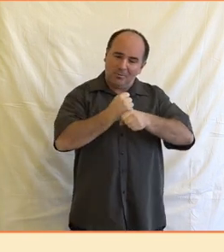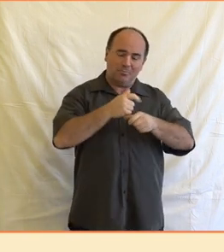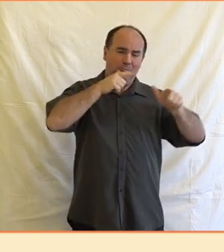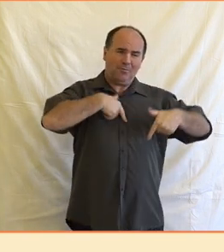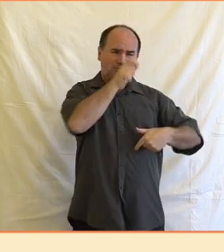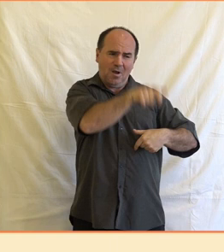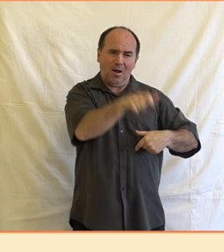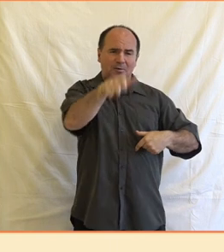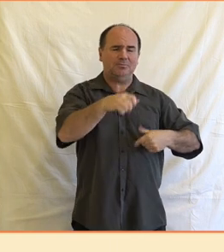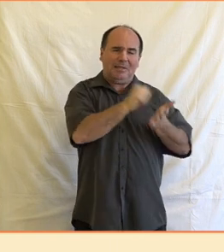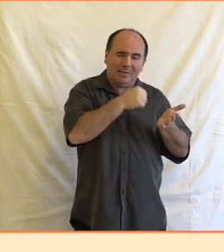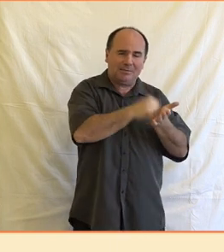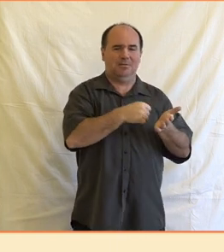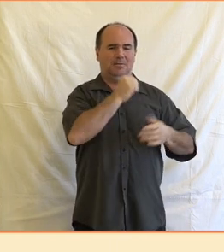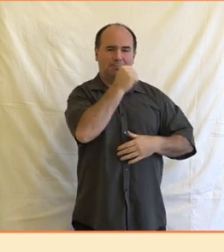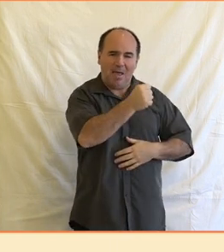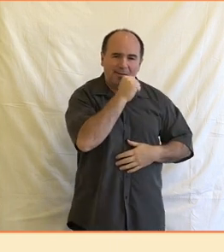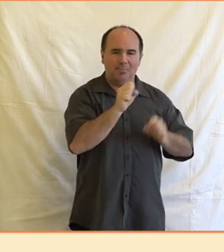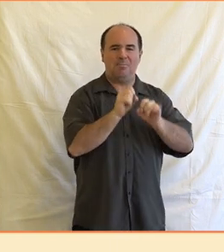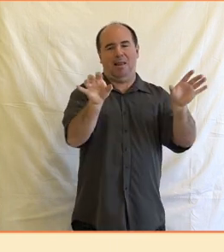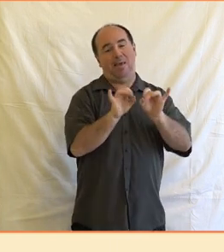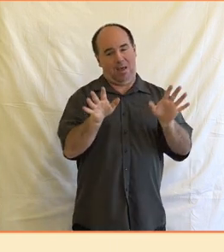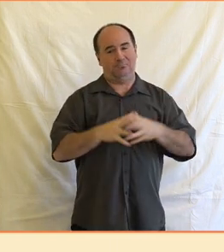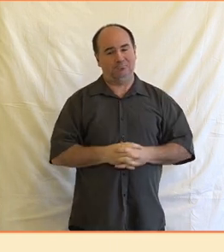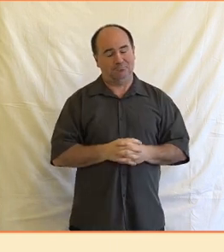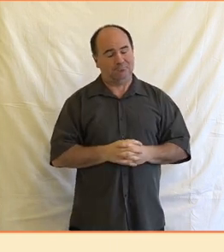lidmi z médií, z marketingu, techniky a podobně.